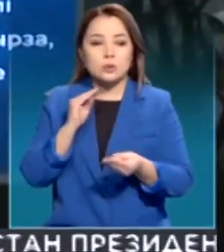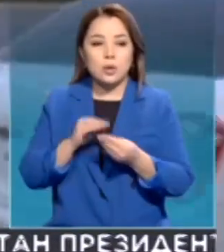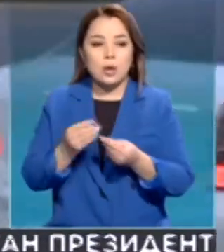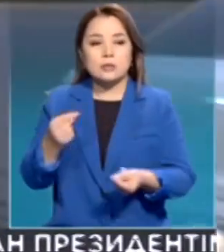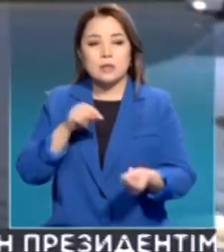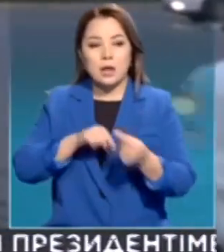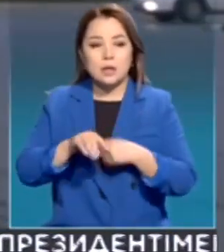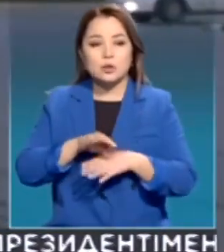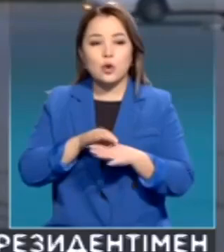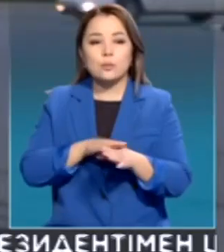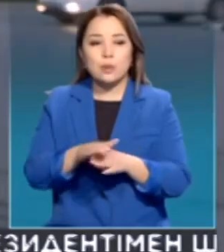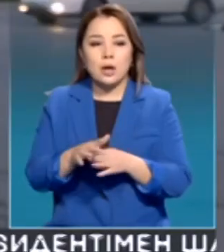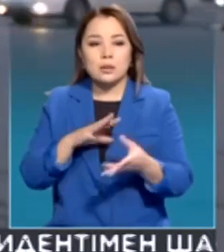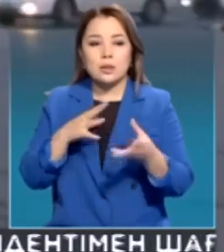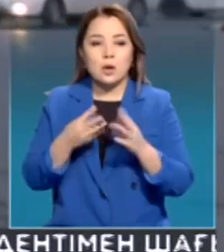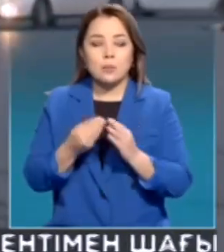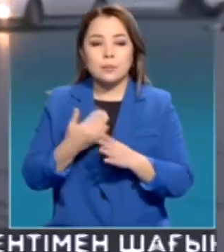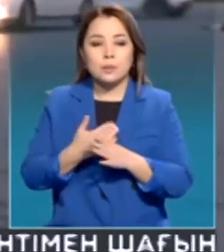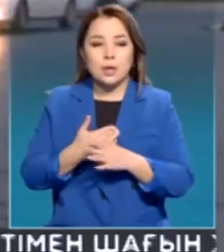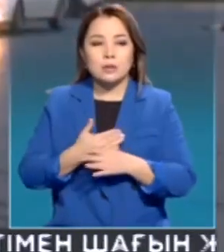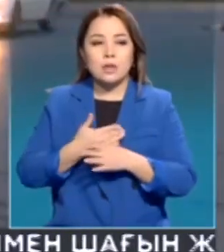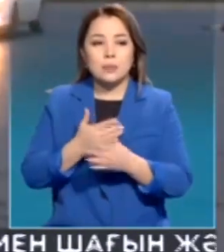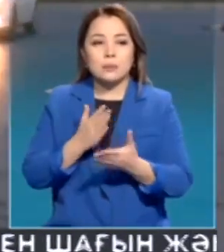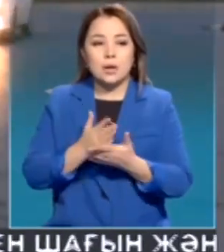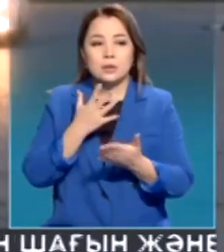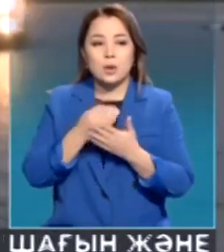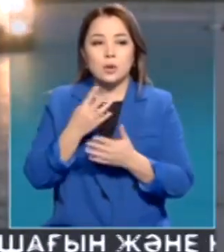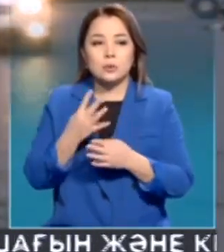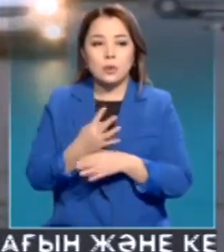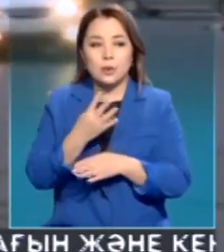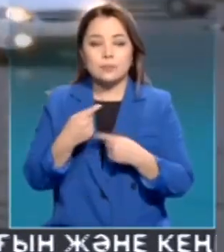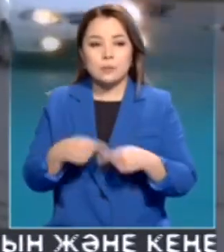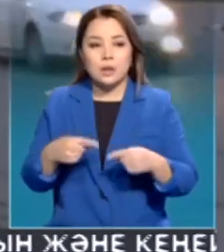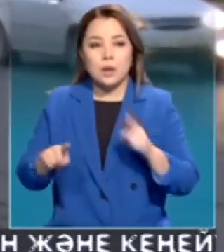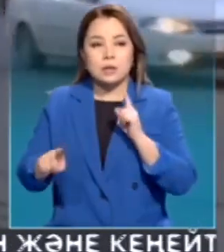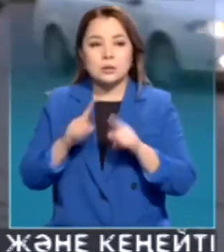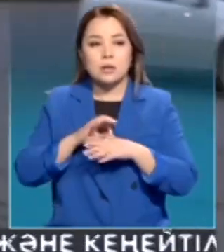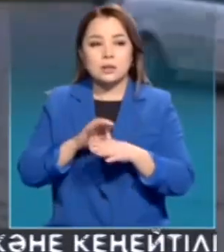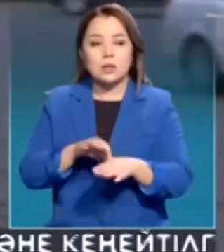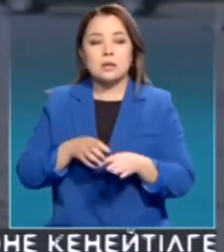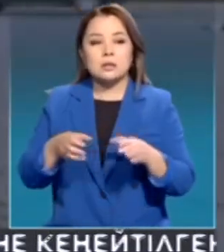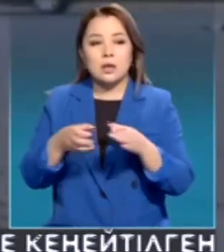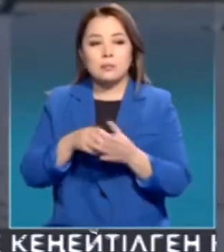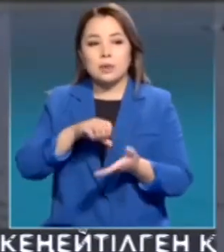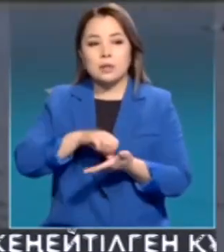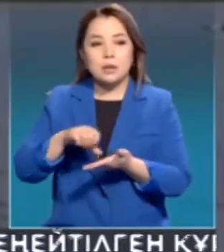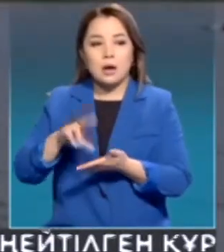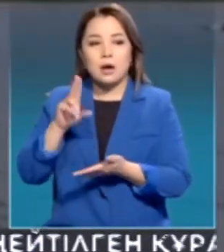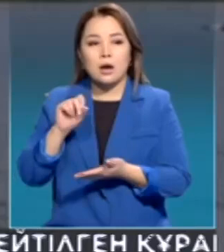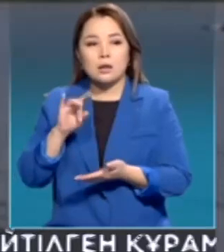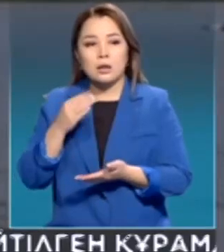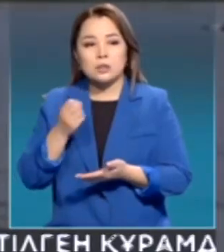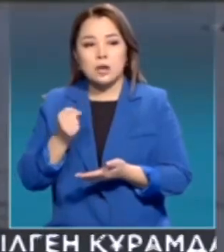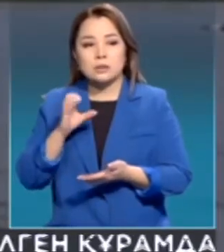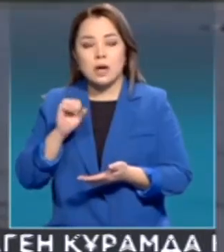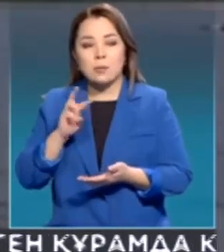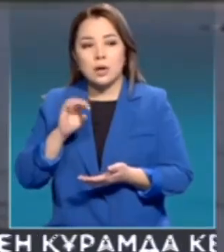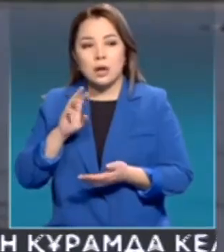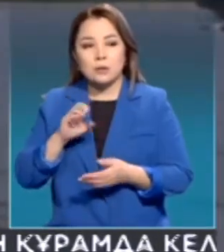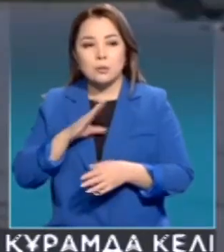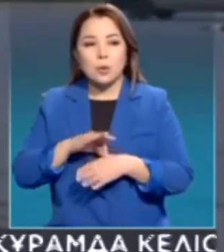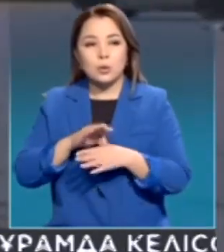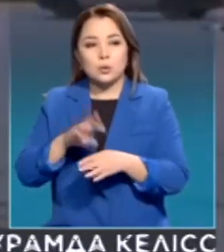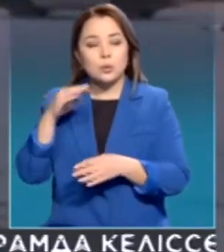диалог орнатуы да ықпал етті. Мысалы, биыл күзде тараптар 4 мәрте түрлі саммитте бас қосса, соңғы рет қарашада Самарқанда өткен